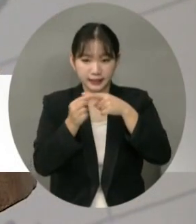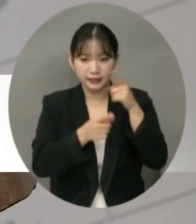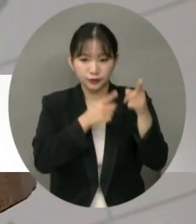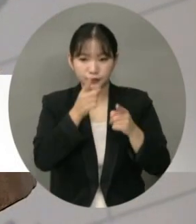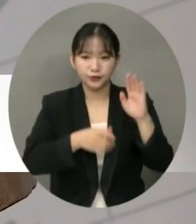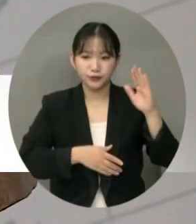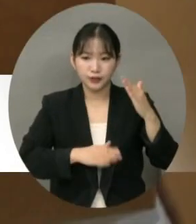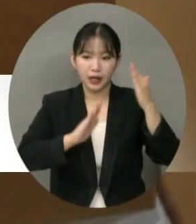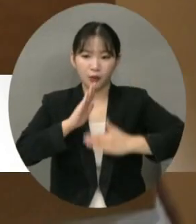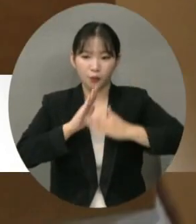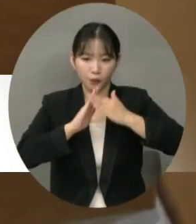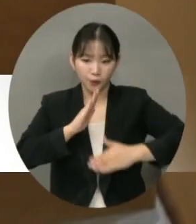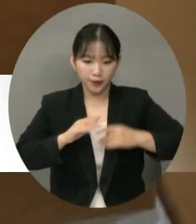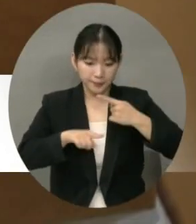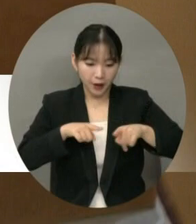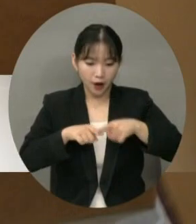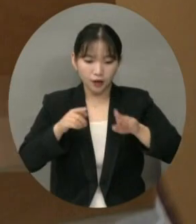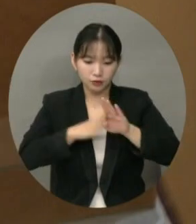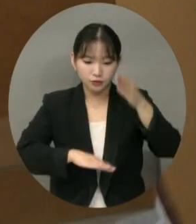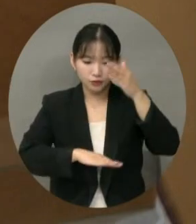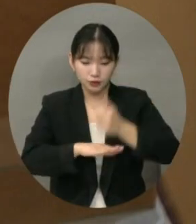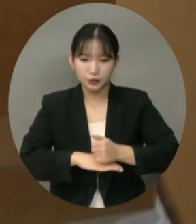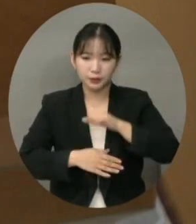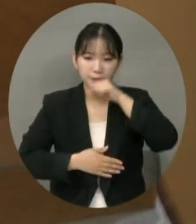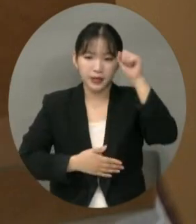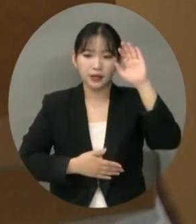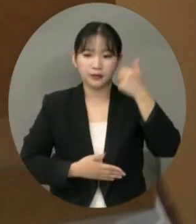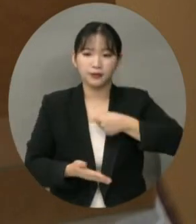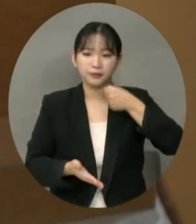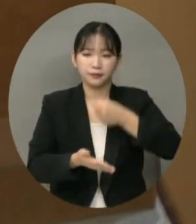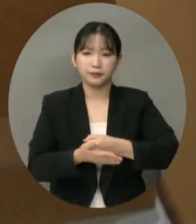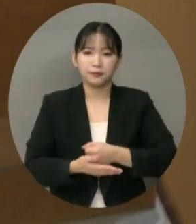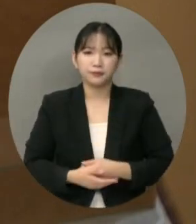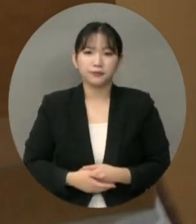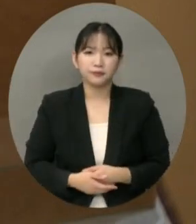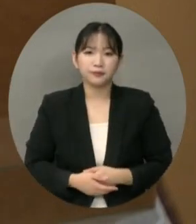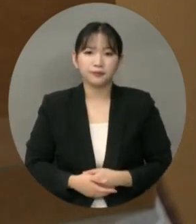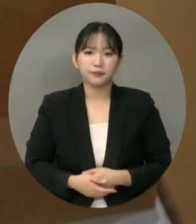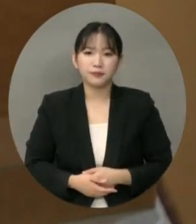작가들의 공정한 심사를 거쳐 최종 당선작이 확정됐습니다